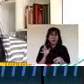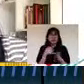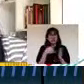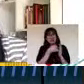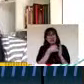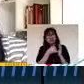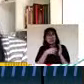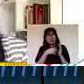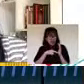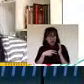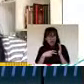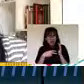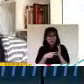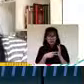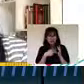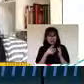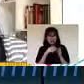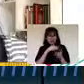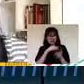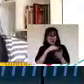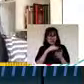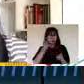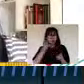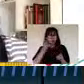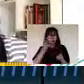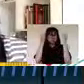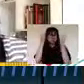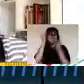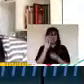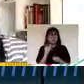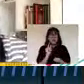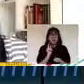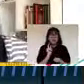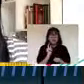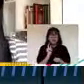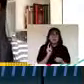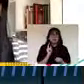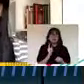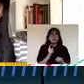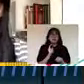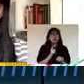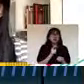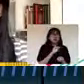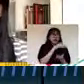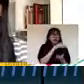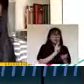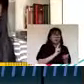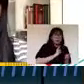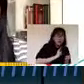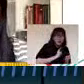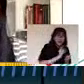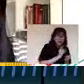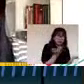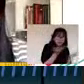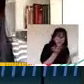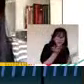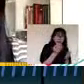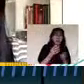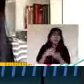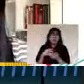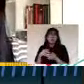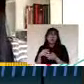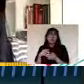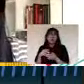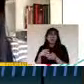definisinya. Karena mana yang ranah pribadi dengan mana yang ranah publik itu menjadi